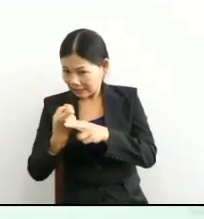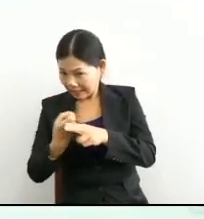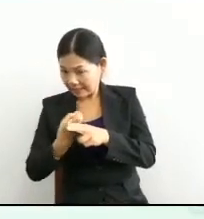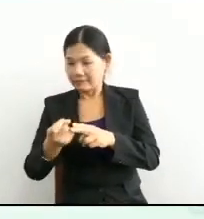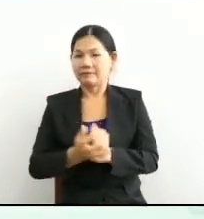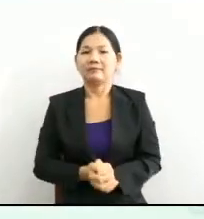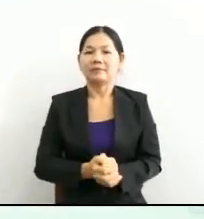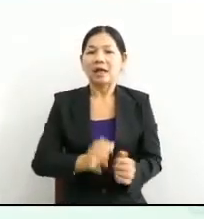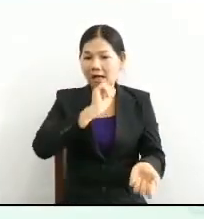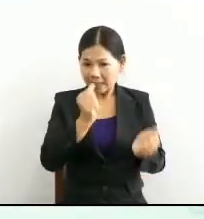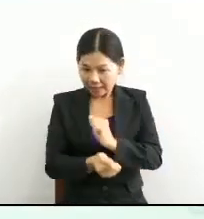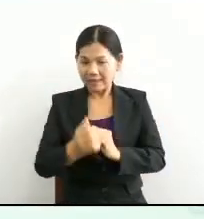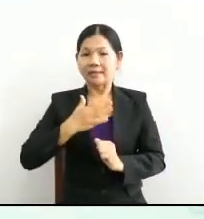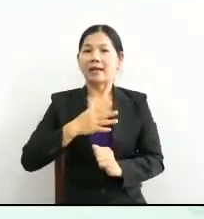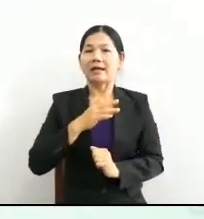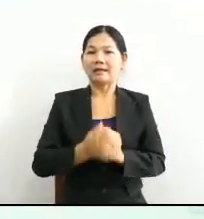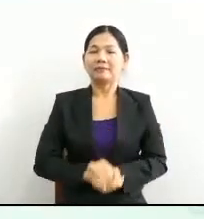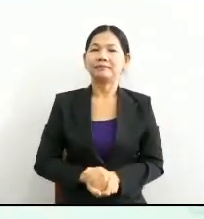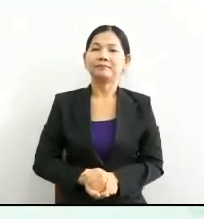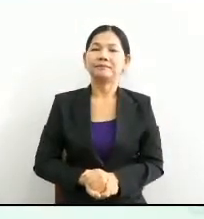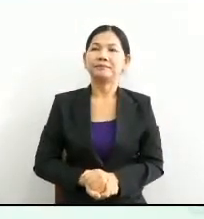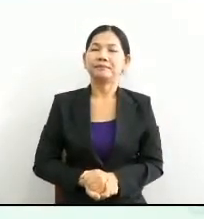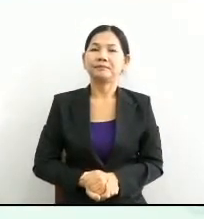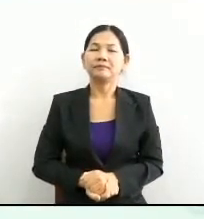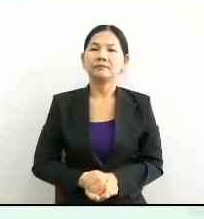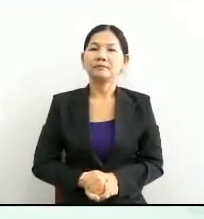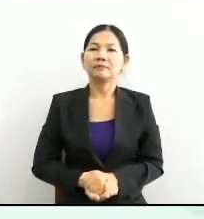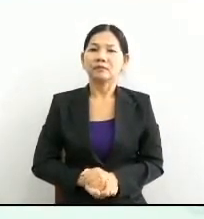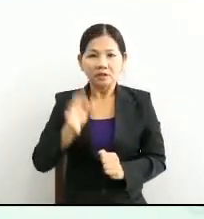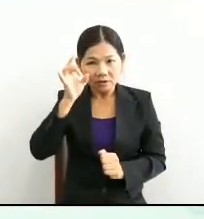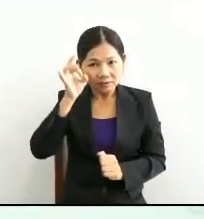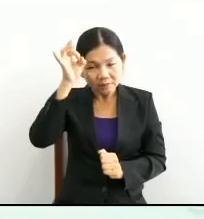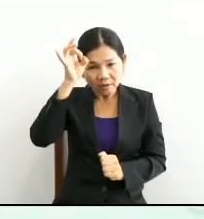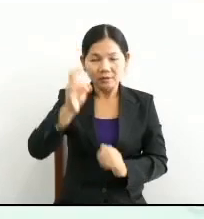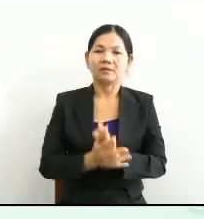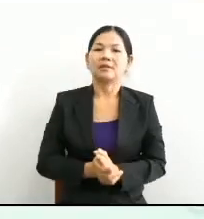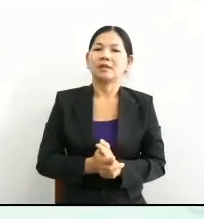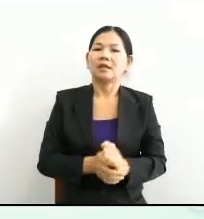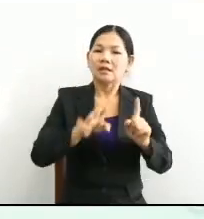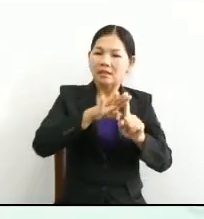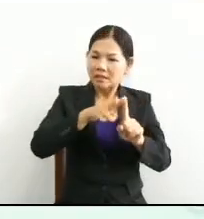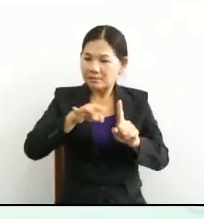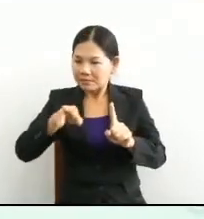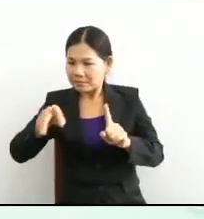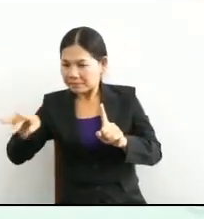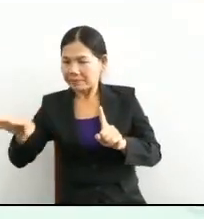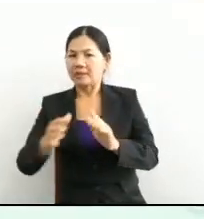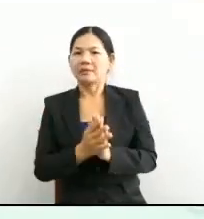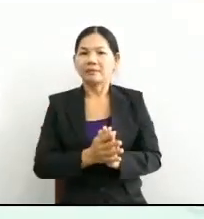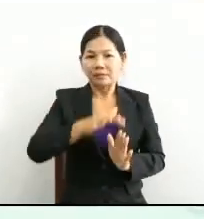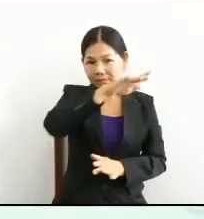mơ. Nhưng mà, nè cụ xong phải dựa làng với nè con nè. Chẳng ca sắp xe ở xó, con sắp xe tám tùm rốn phát đếch